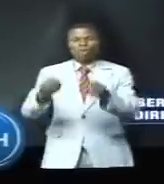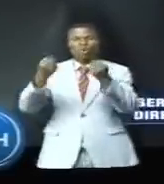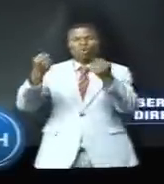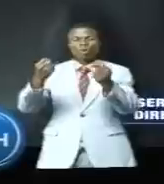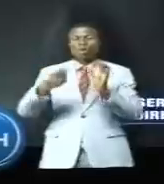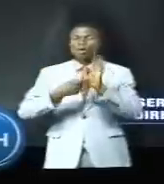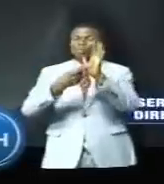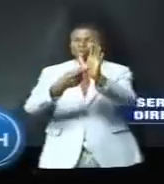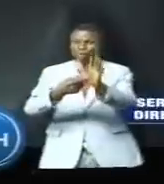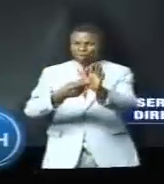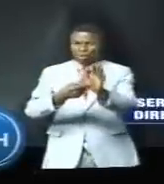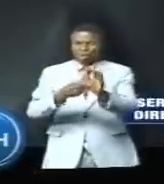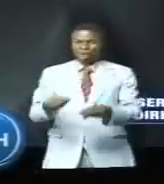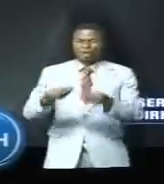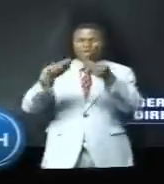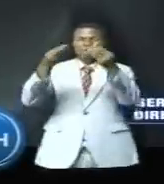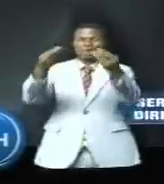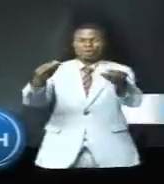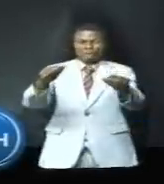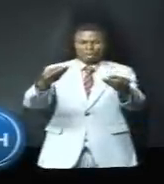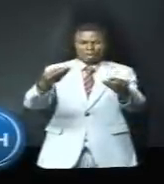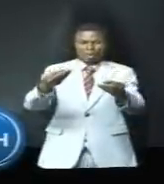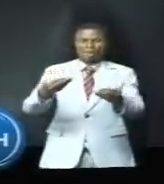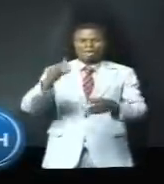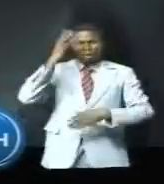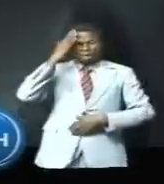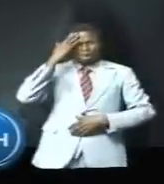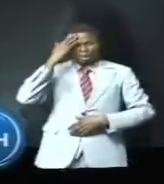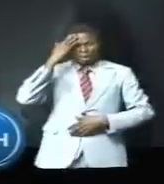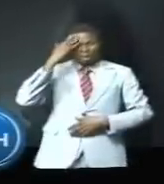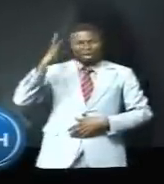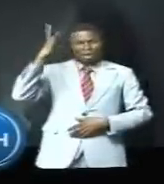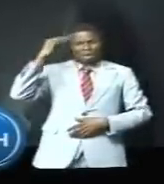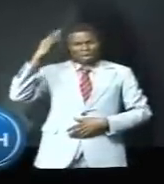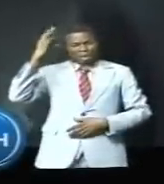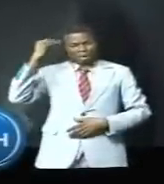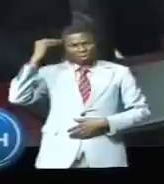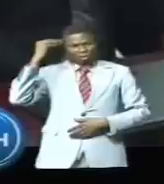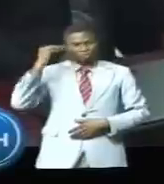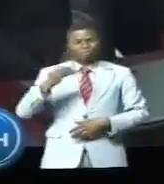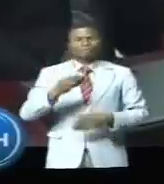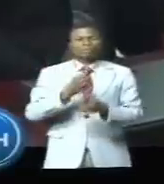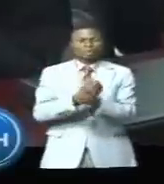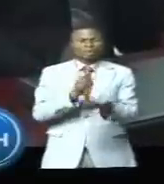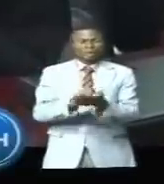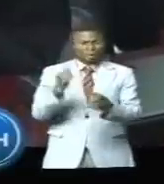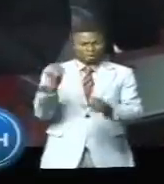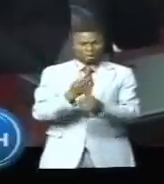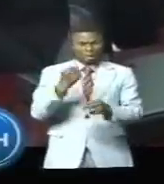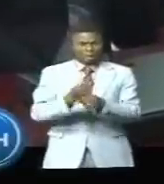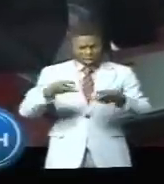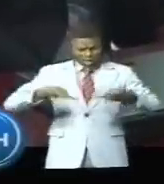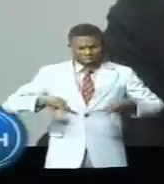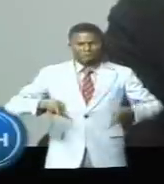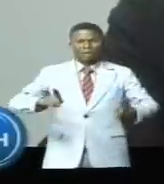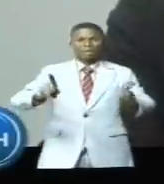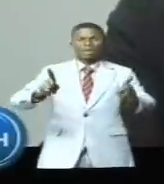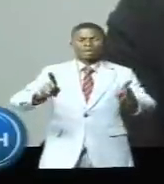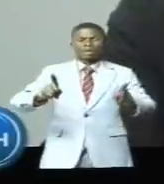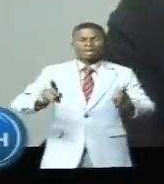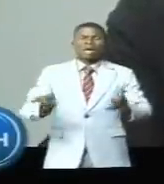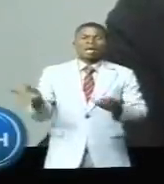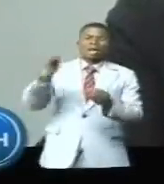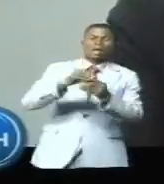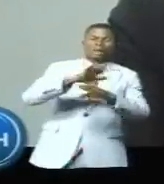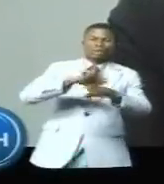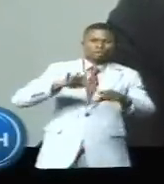pour apporter vos connaissances et expériences au bénéfice de tous. Ces travaux vont permettre à combler les retards